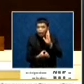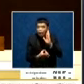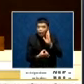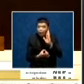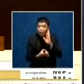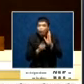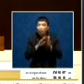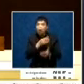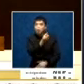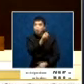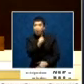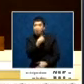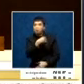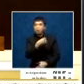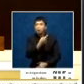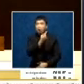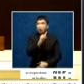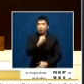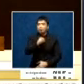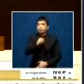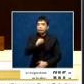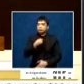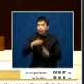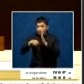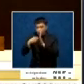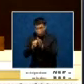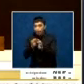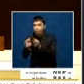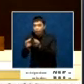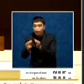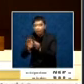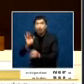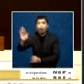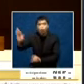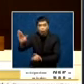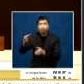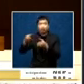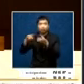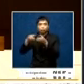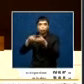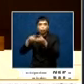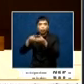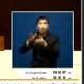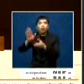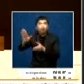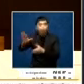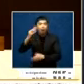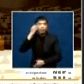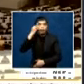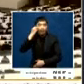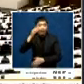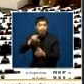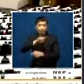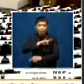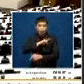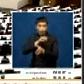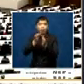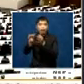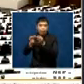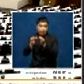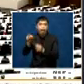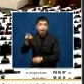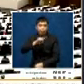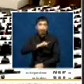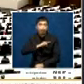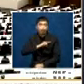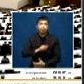ข้อบังคับที่ห้ามเสนอซ้ำเนี่ยมันจะถูกหยิบมาใช้หรือไม่ ดูฟังแล้วคุณสุทิน